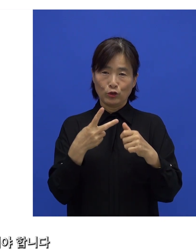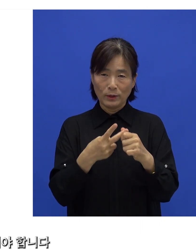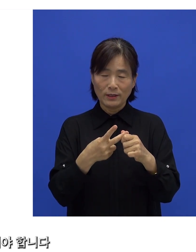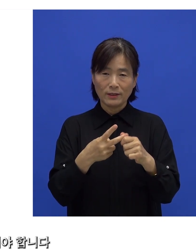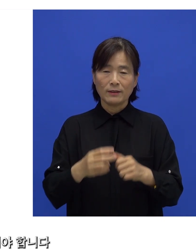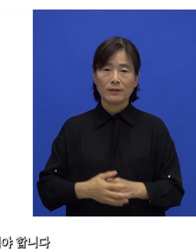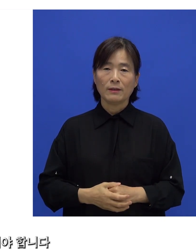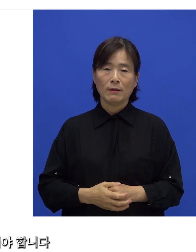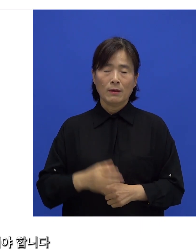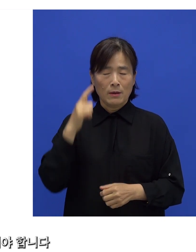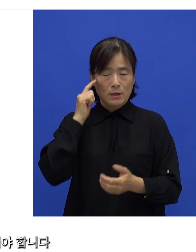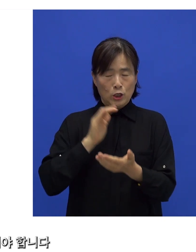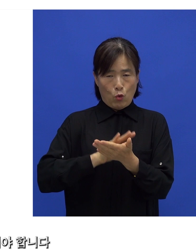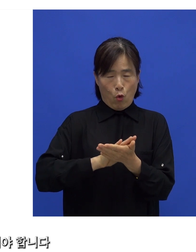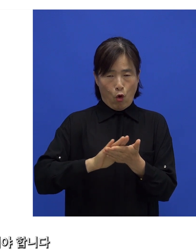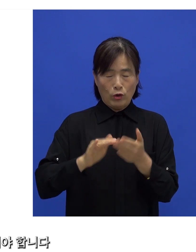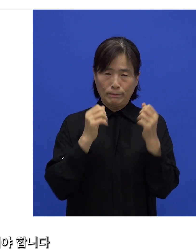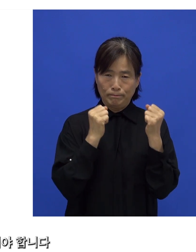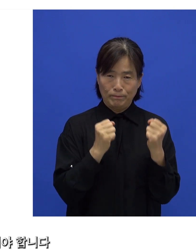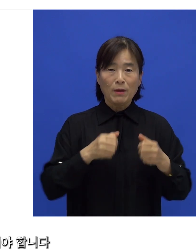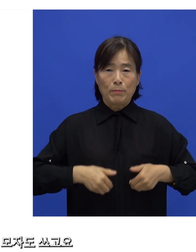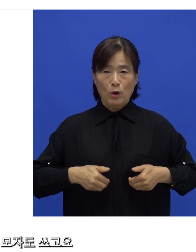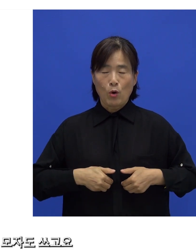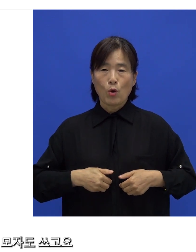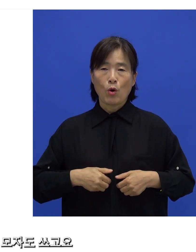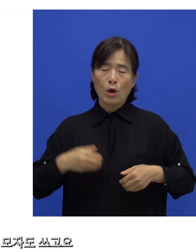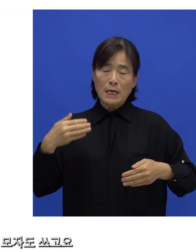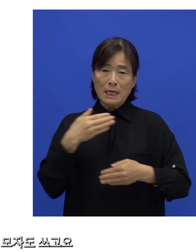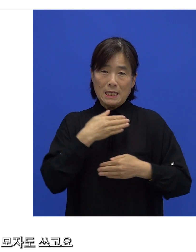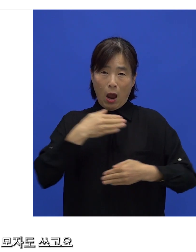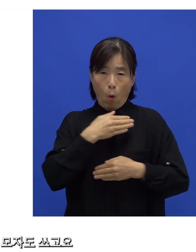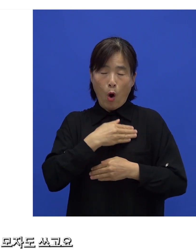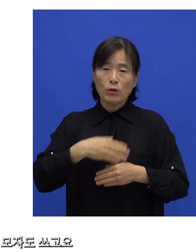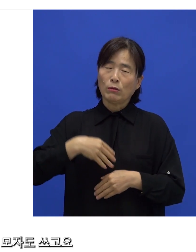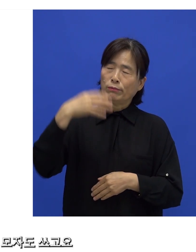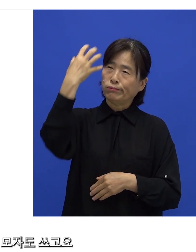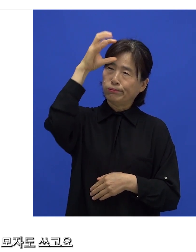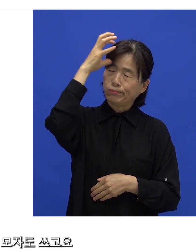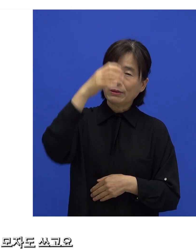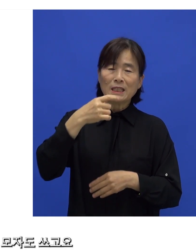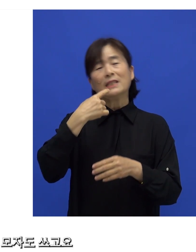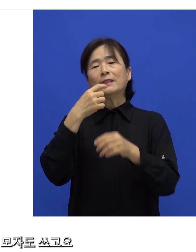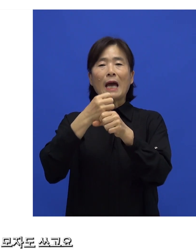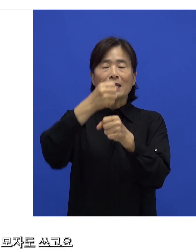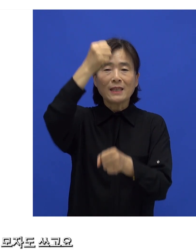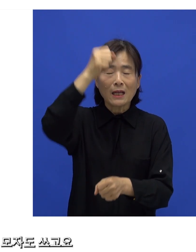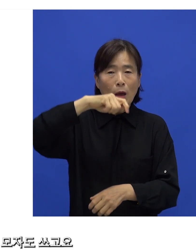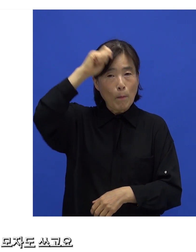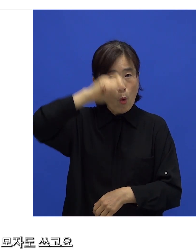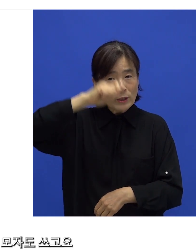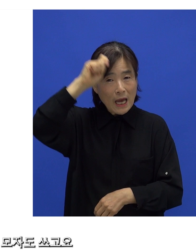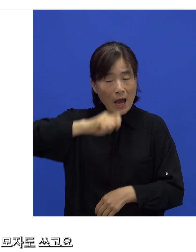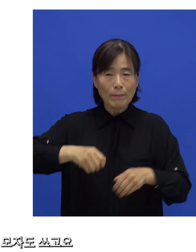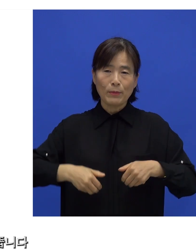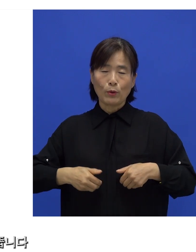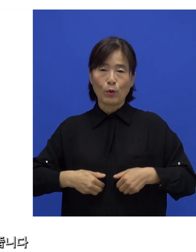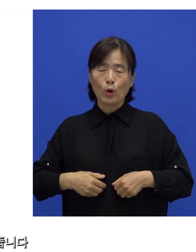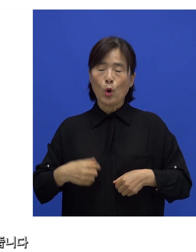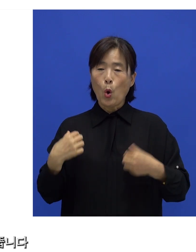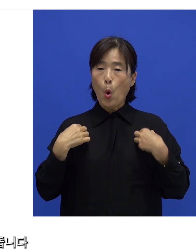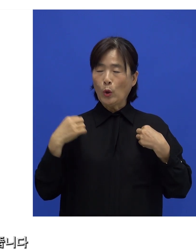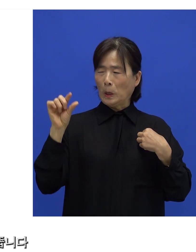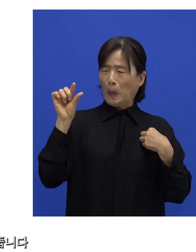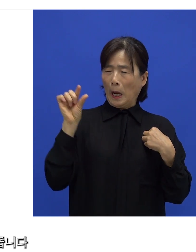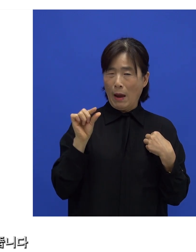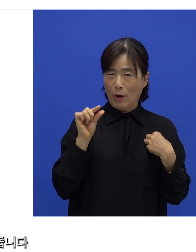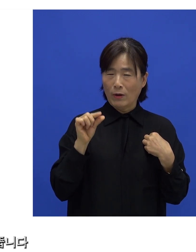번째, 시원하게 지내야 합니다. 샤워도 자주 하고 양산이나 모자도 쓰고요. 옷도